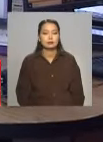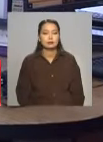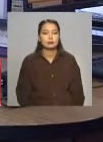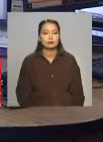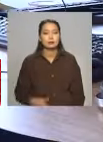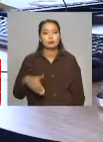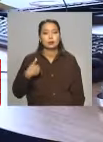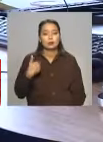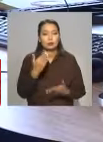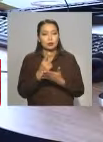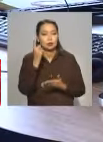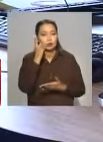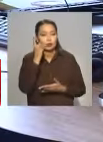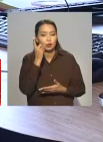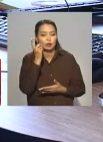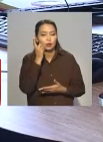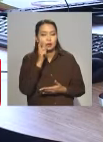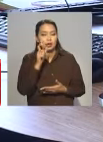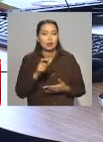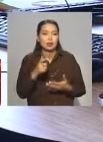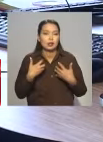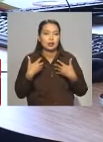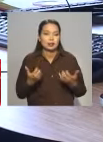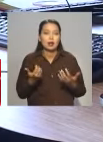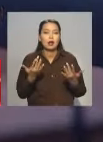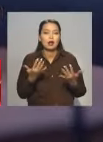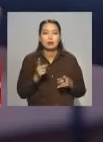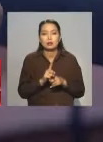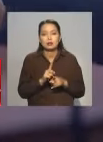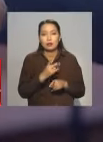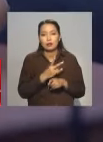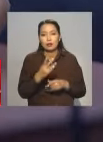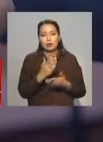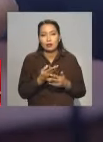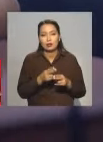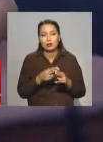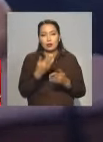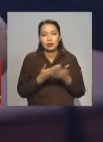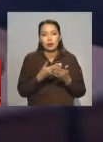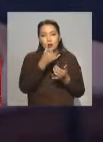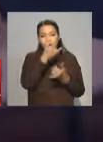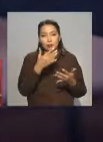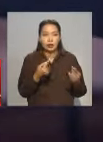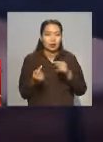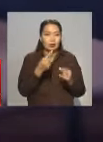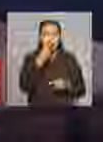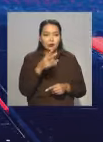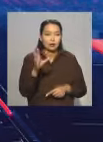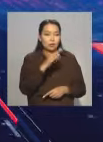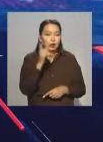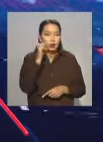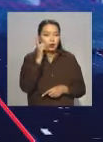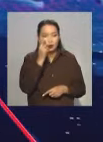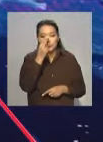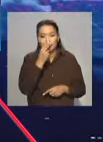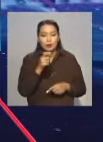телефон. Смартфонның адам денсаулығына қаншалықты қатер төндіретін түсіндіре алмай ақ қойдым. Жан жағыңа қарасаң телефонға телмірген